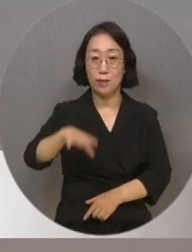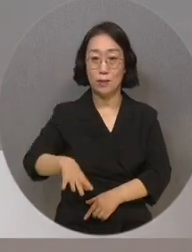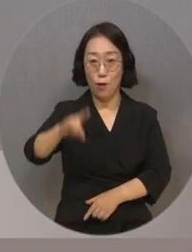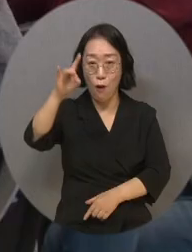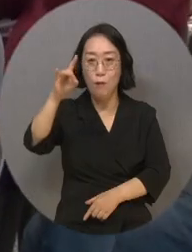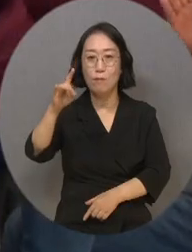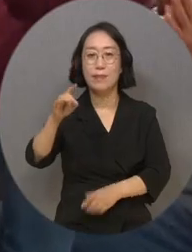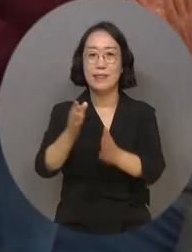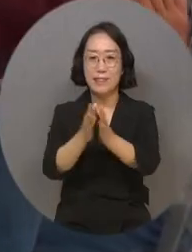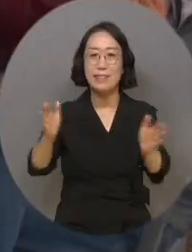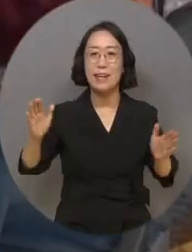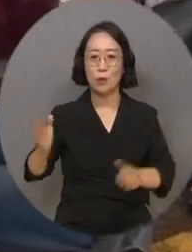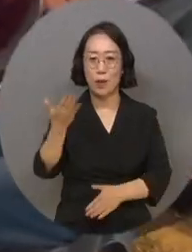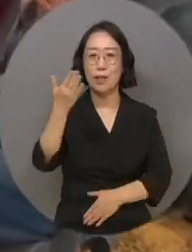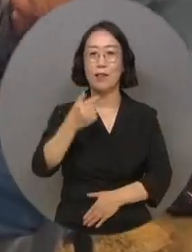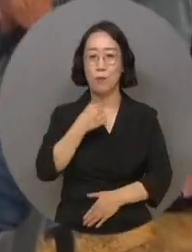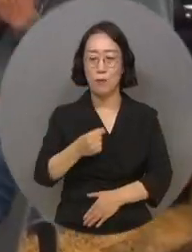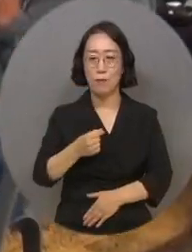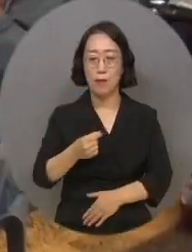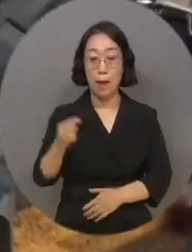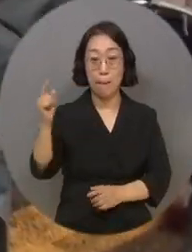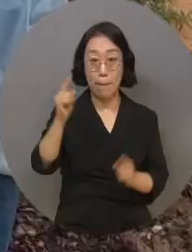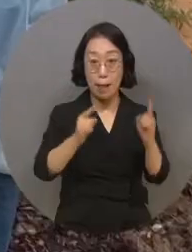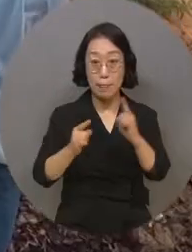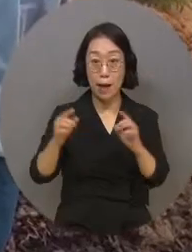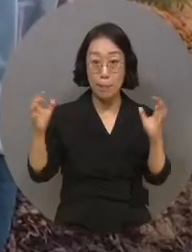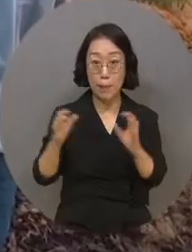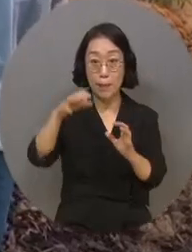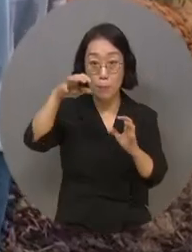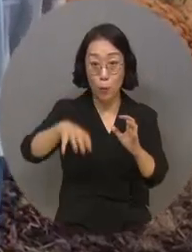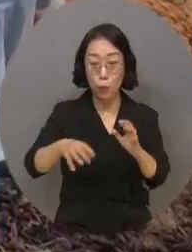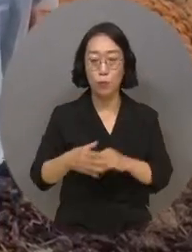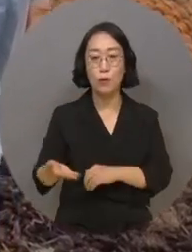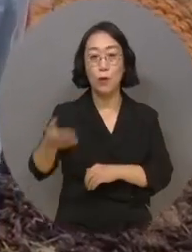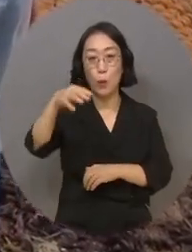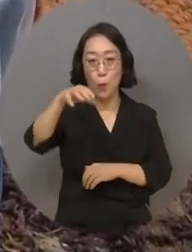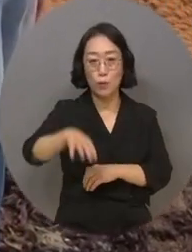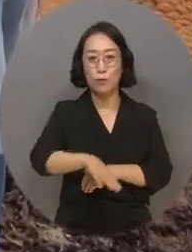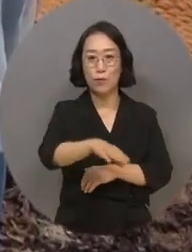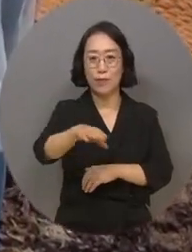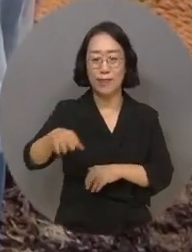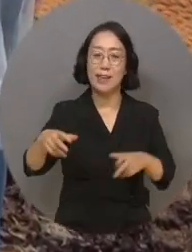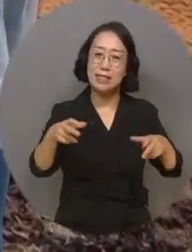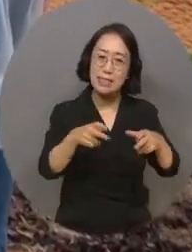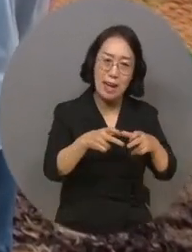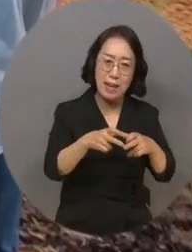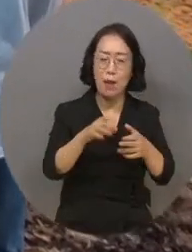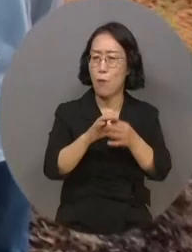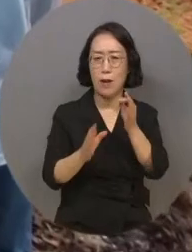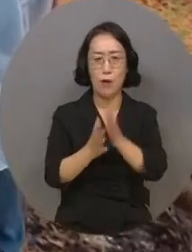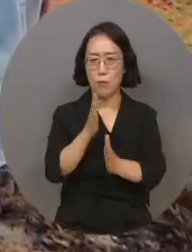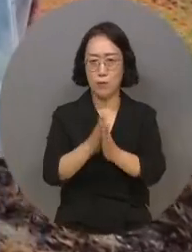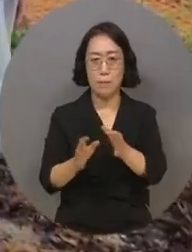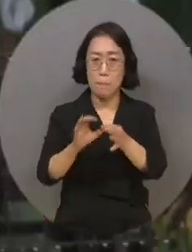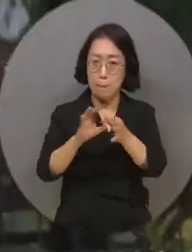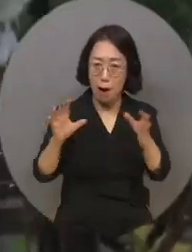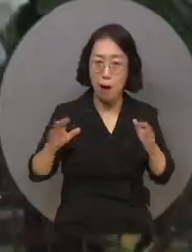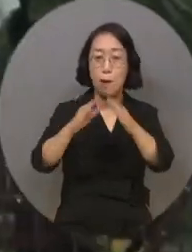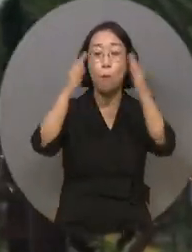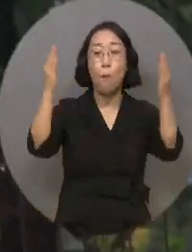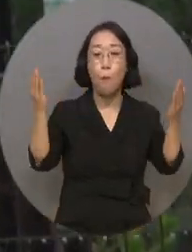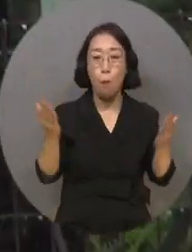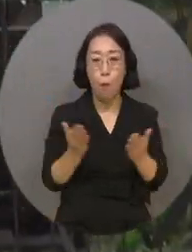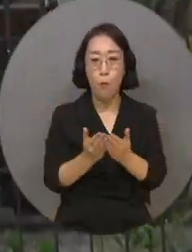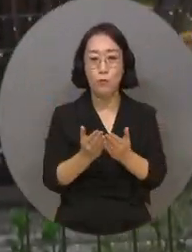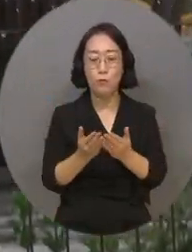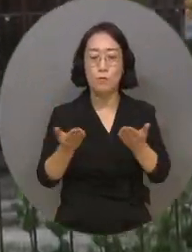되었으면 좋겠습니다. 시민들의 만남이 이루어지는 케어팜. 이곳에서 우리는 장애, 비장애의 경계를 넘어 서로를